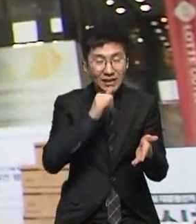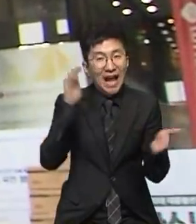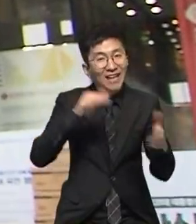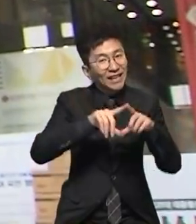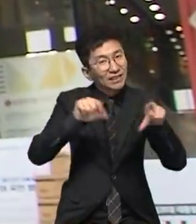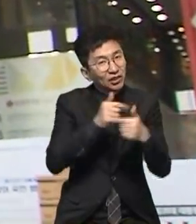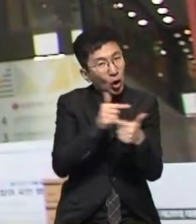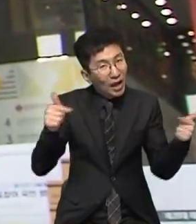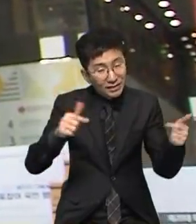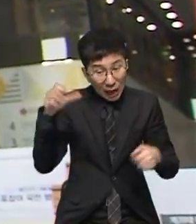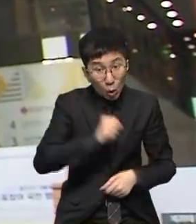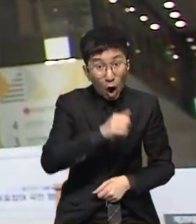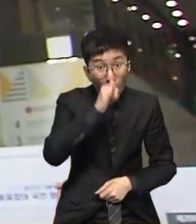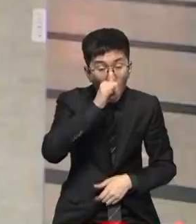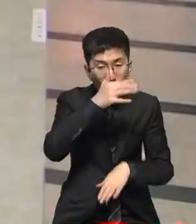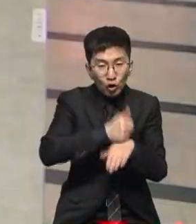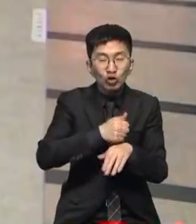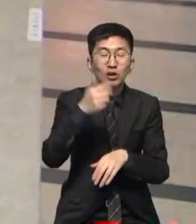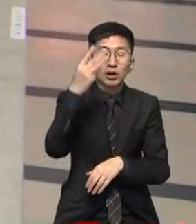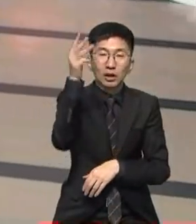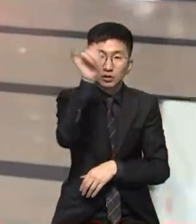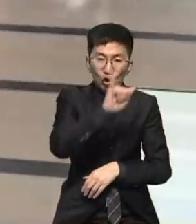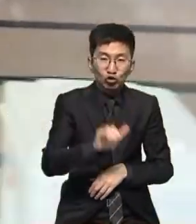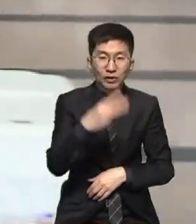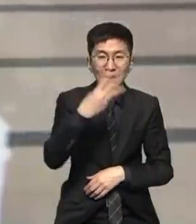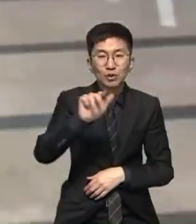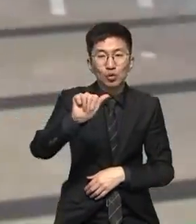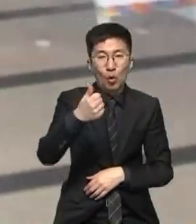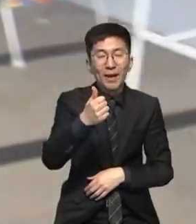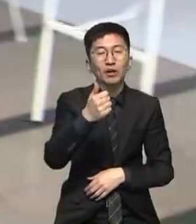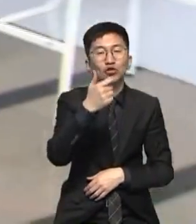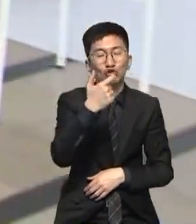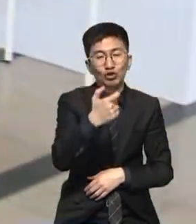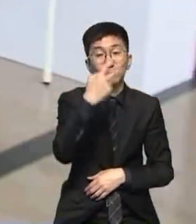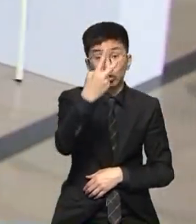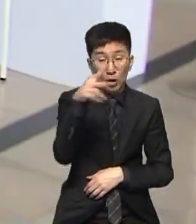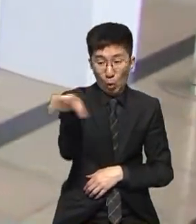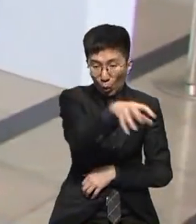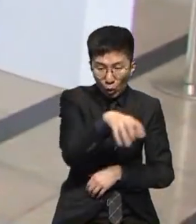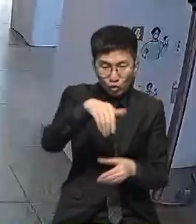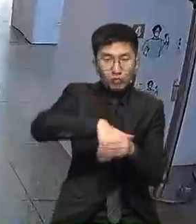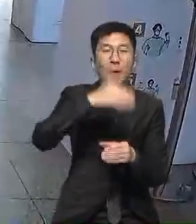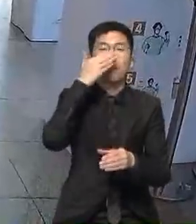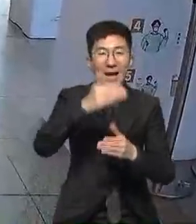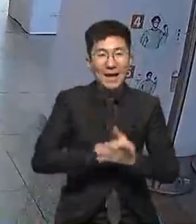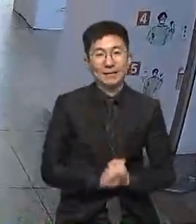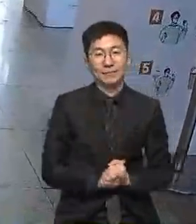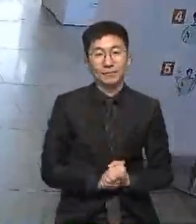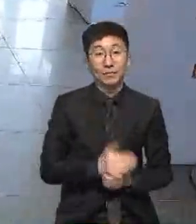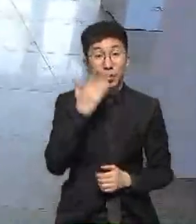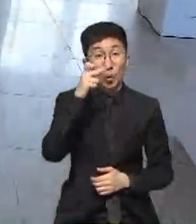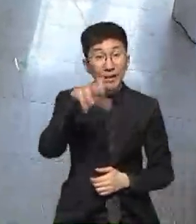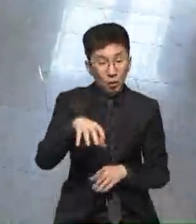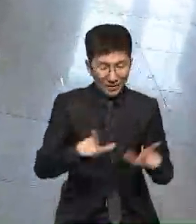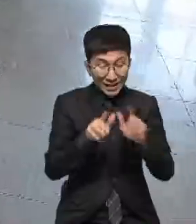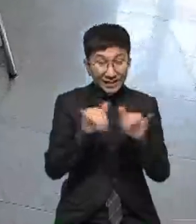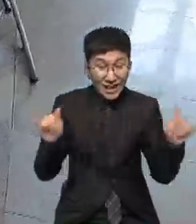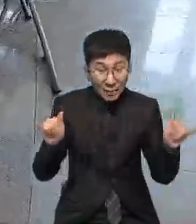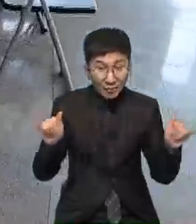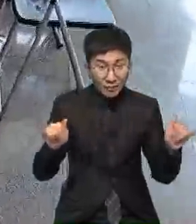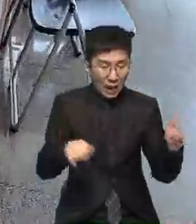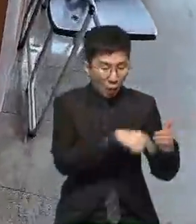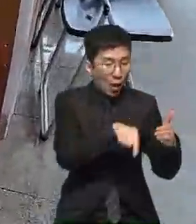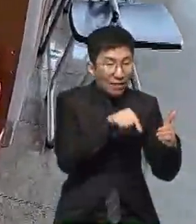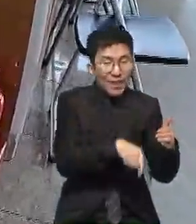신분증만 가져가면 전국 3,562개 투표소 어디서든 투표할 수 있습니다. 용산구 주민이라면 관내